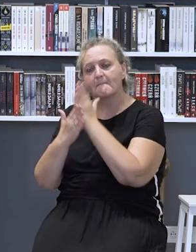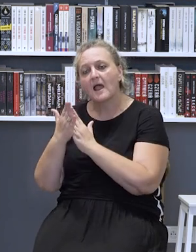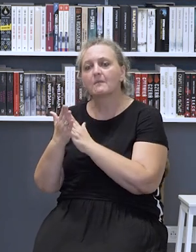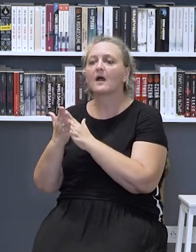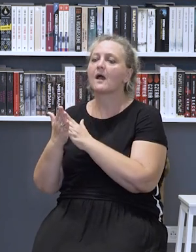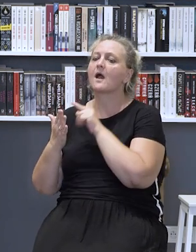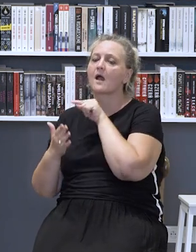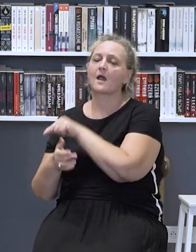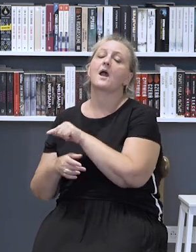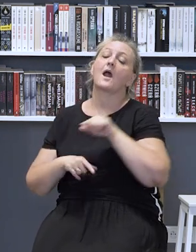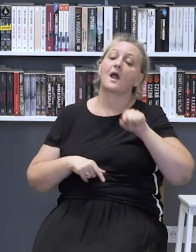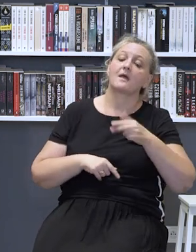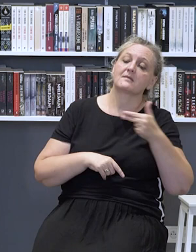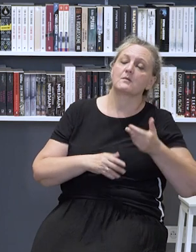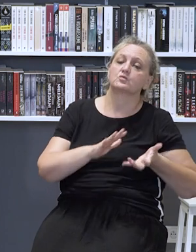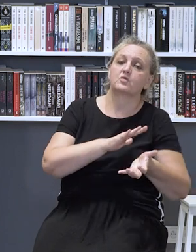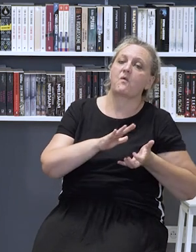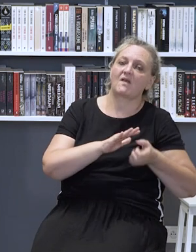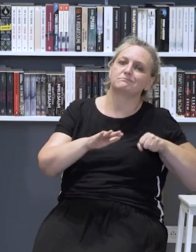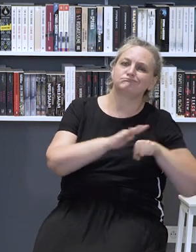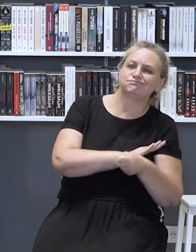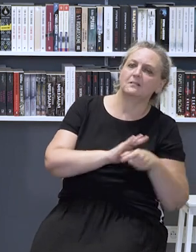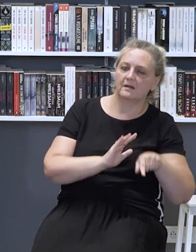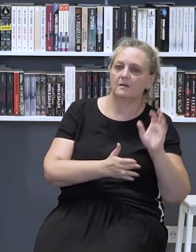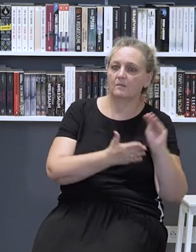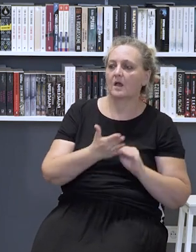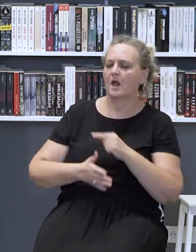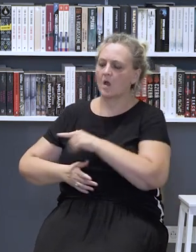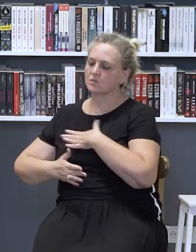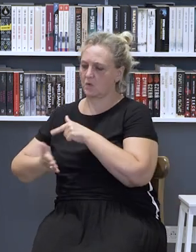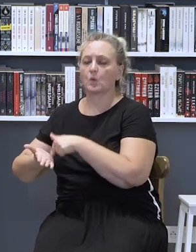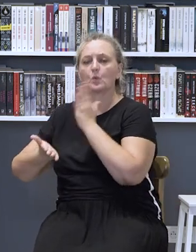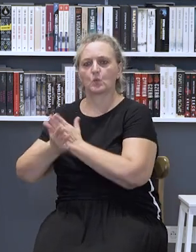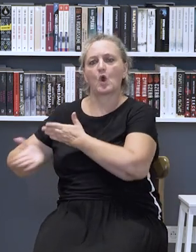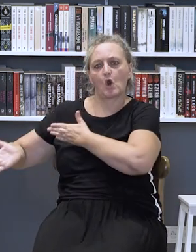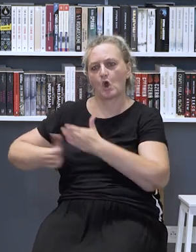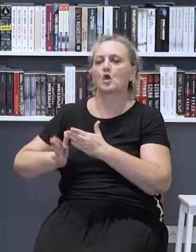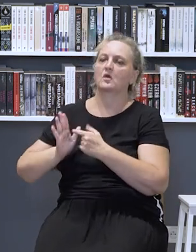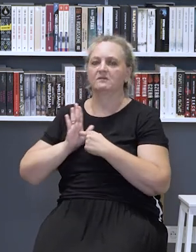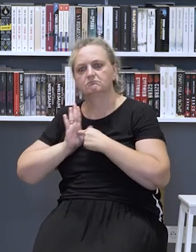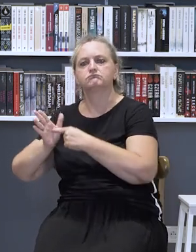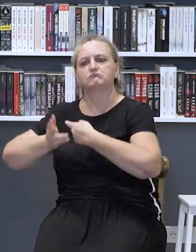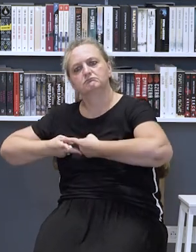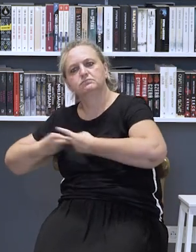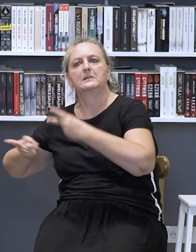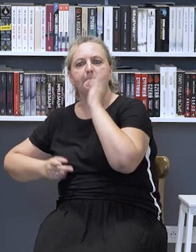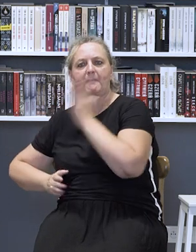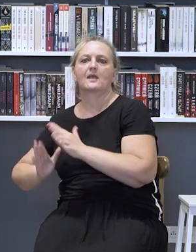w szufladzie? To znaczy, w którym momencie poczułaś, że to jest już gotowy materiał i zaczynasz myśleć o czytelniku, o